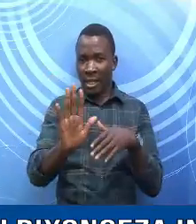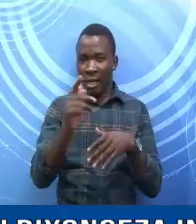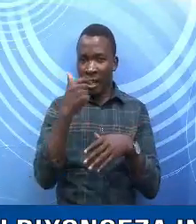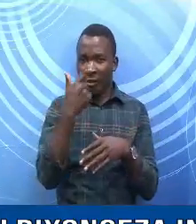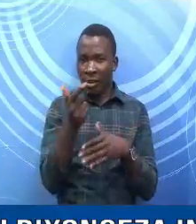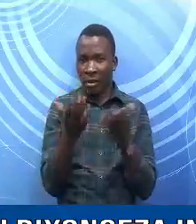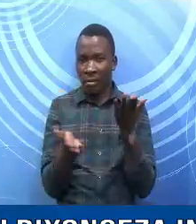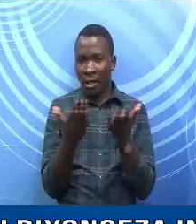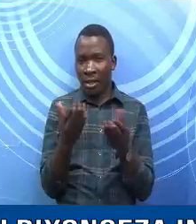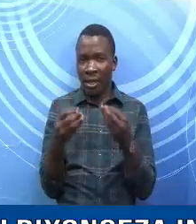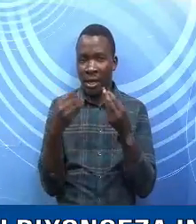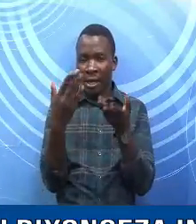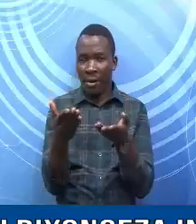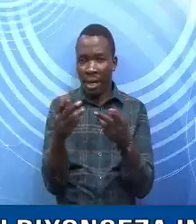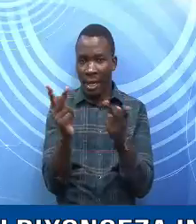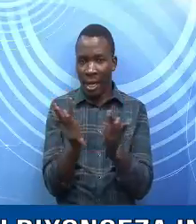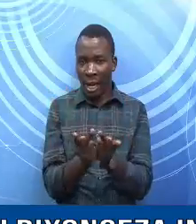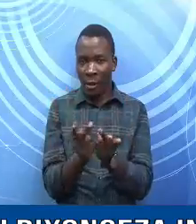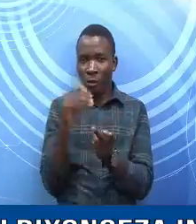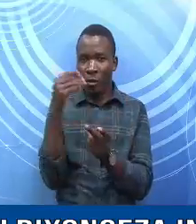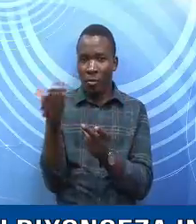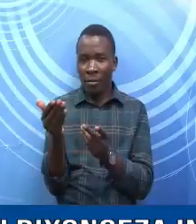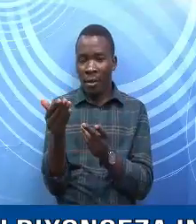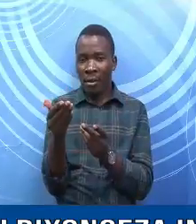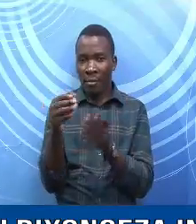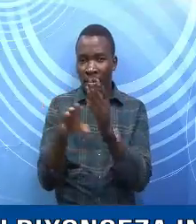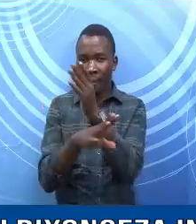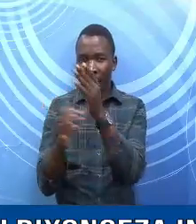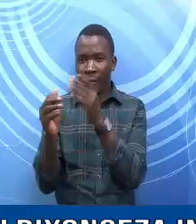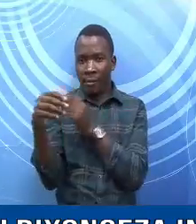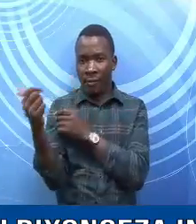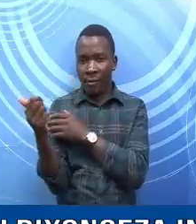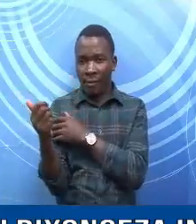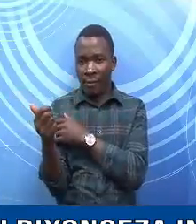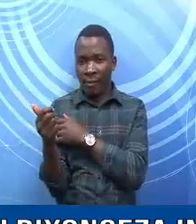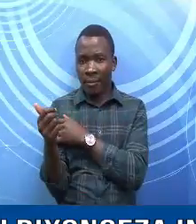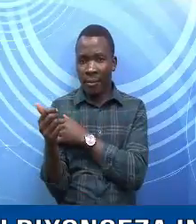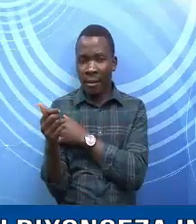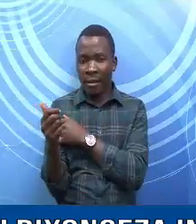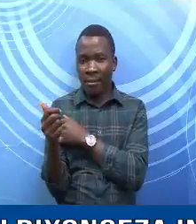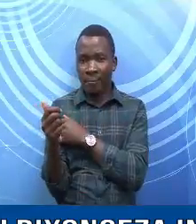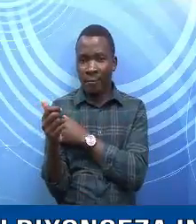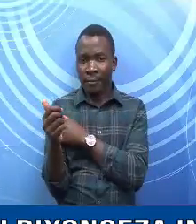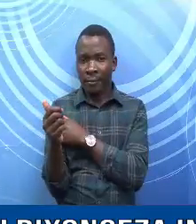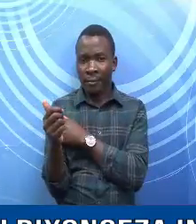wenda yabahaye ubutamwa biyongereraho na ngenda Kevin Christian arakomeza n'inkuru ku buryo burambuye.